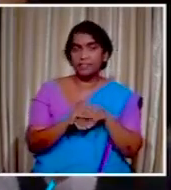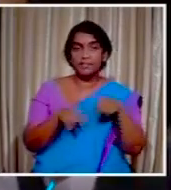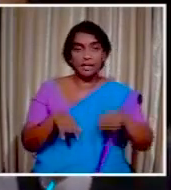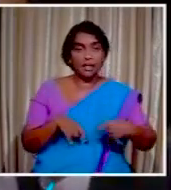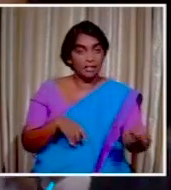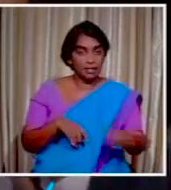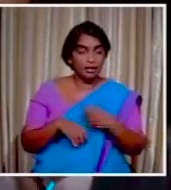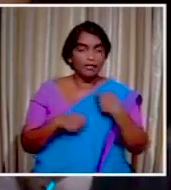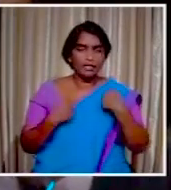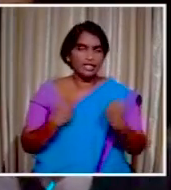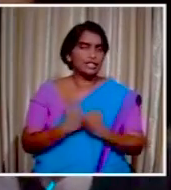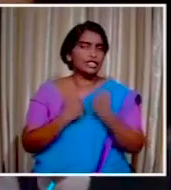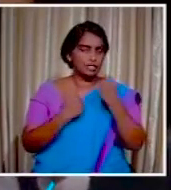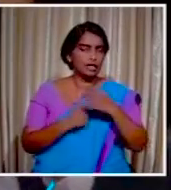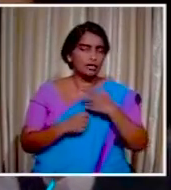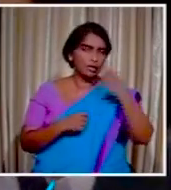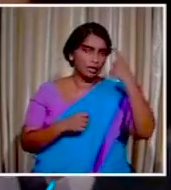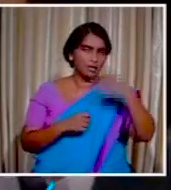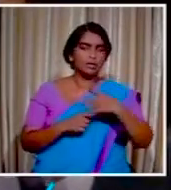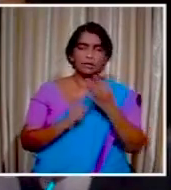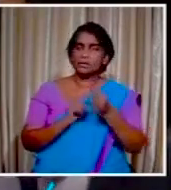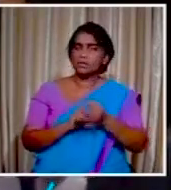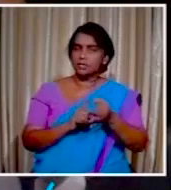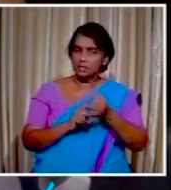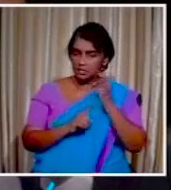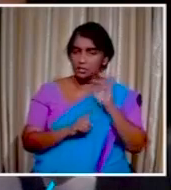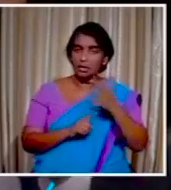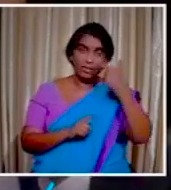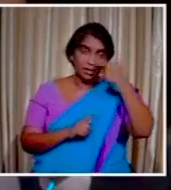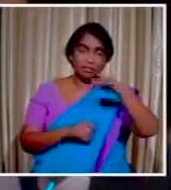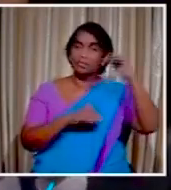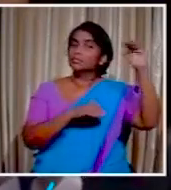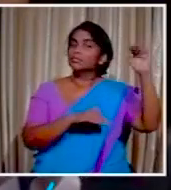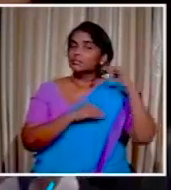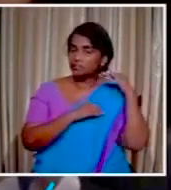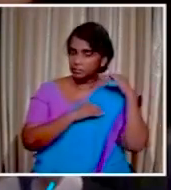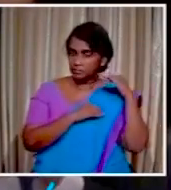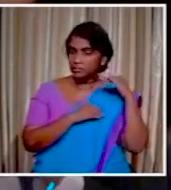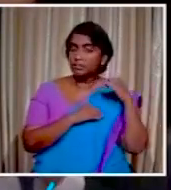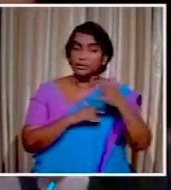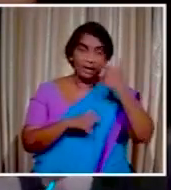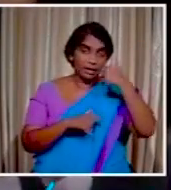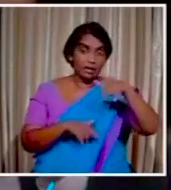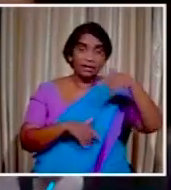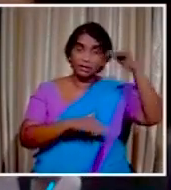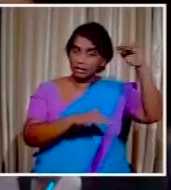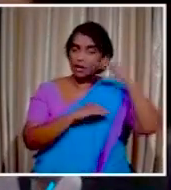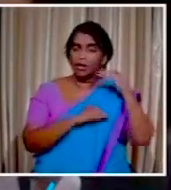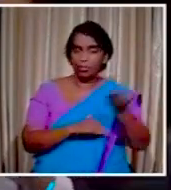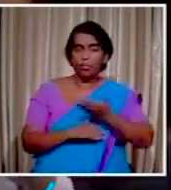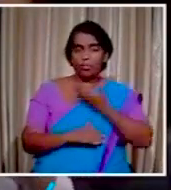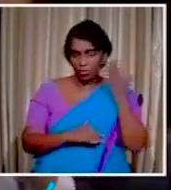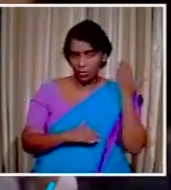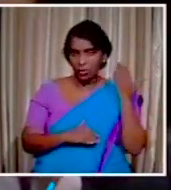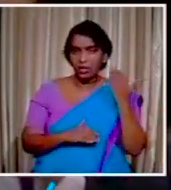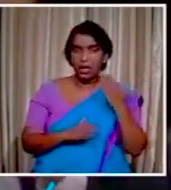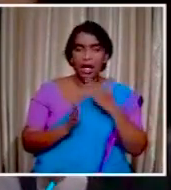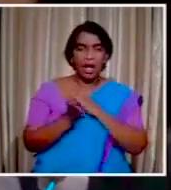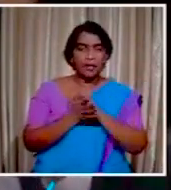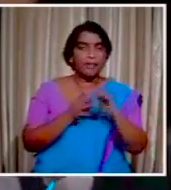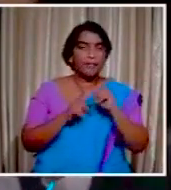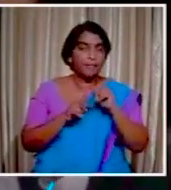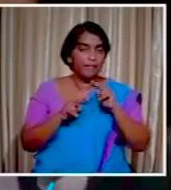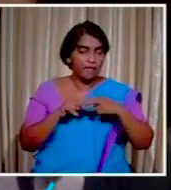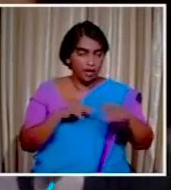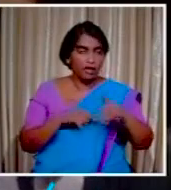දවසේ අභියෝගයක් අපිට කරු නියෝජ්‍ය කාර්යක සභාපතිතුමනි ඉන්ද නානයනේ කිරින්. ඉන්ද නැනවුම් කරන්න පුළුවන් අපිට. දැන් හරෙන් ප්‍රනාන්දු අමාත්‍යතුමත්